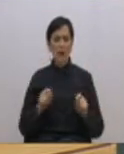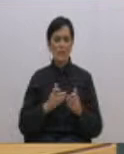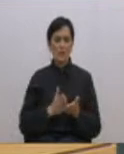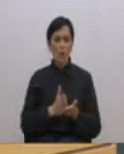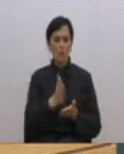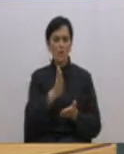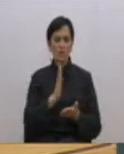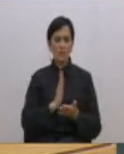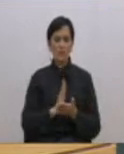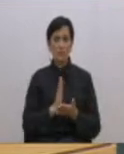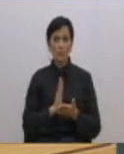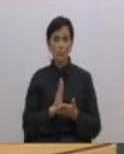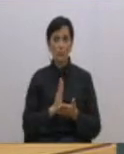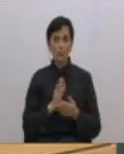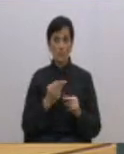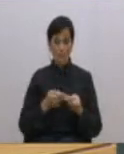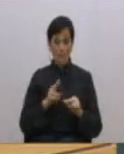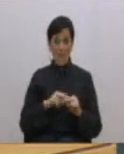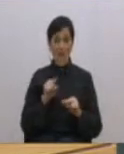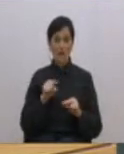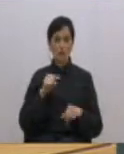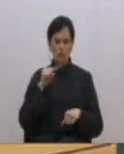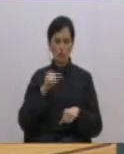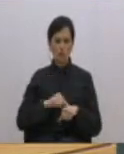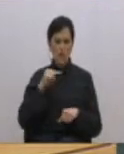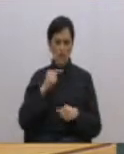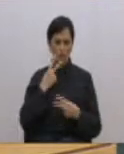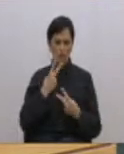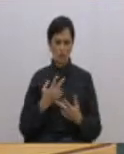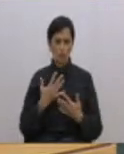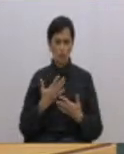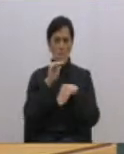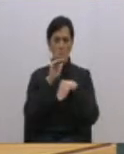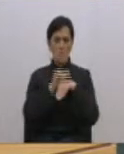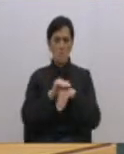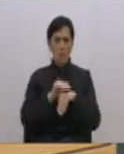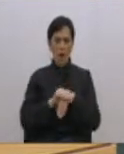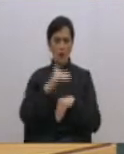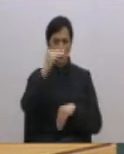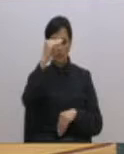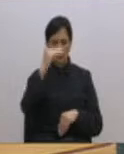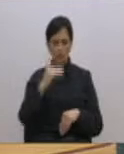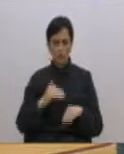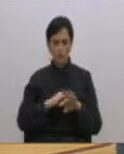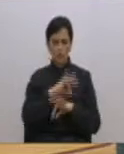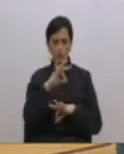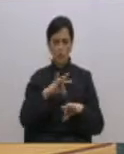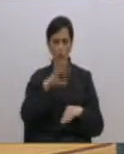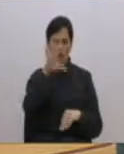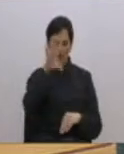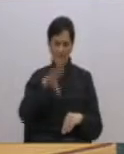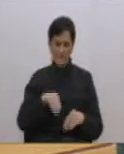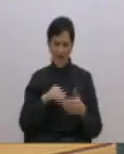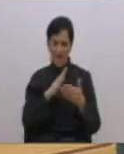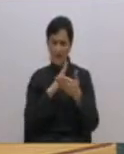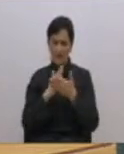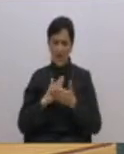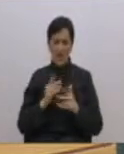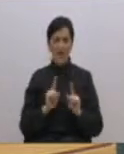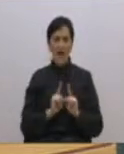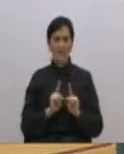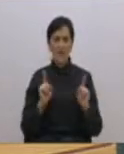მიღებული. ეს შეიგრძნობა კოდექსის პროექტის ყველა ნაწილში და